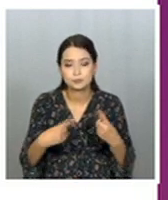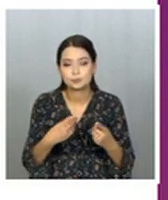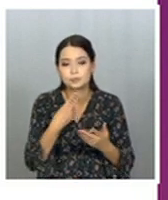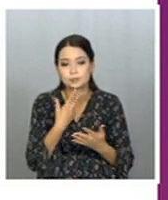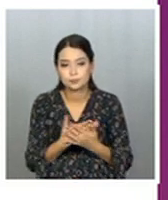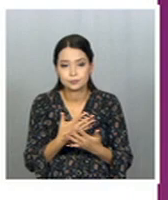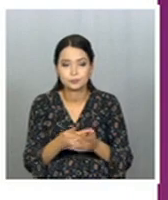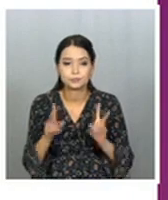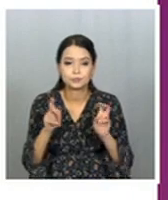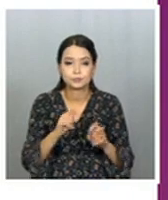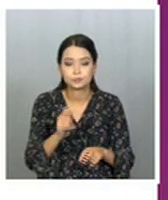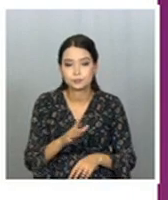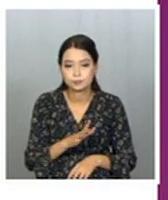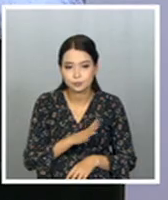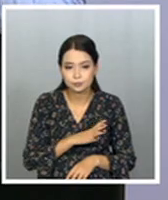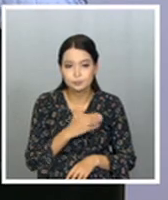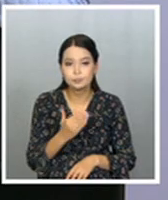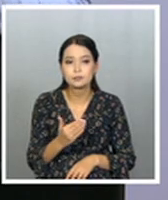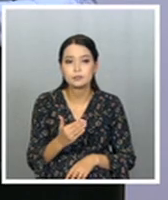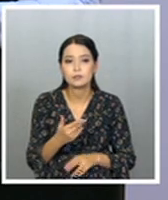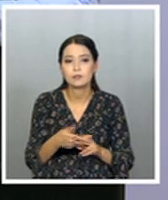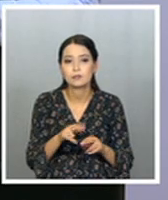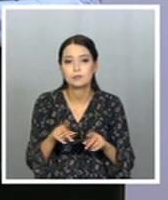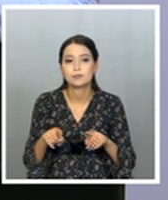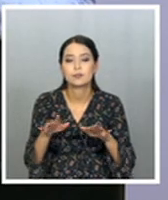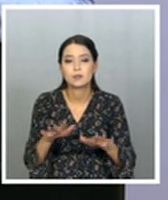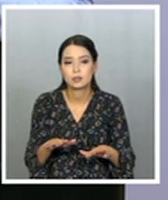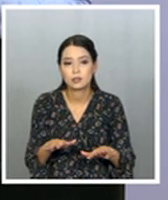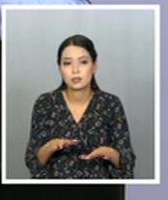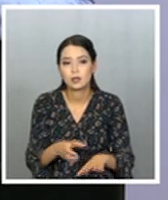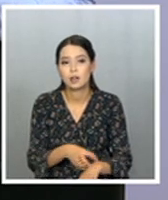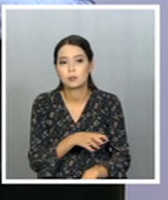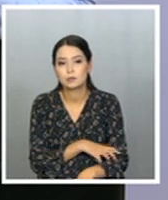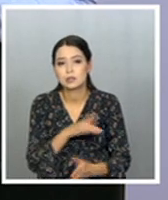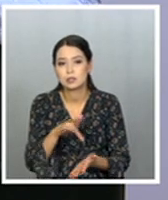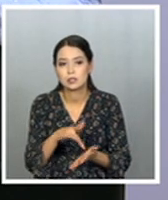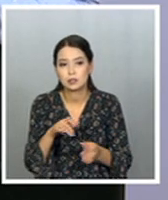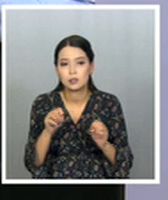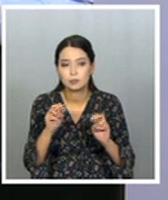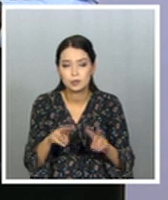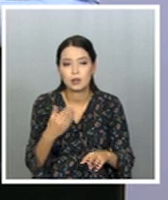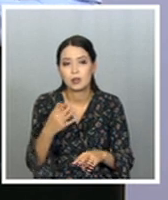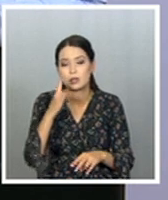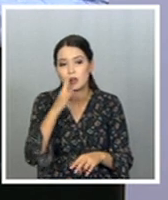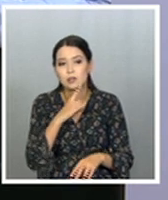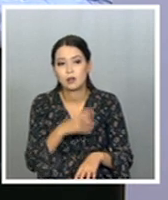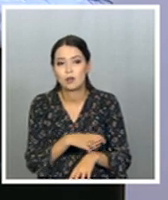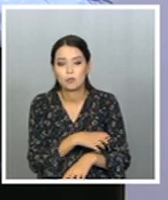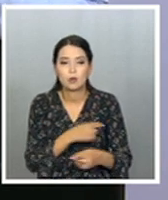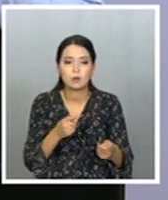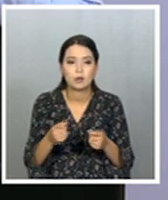өтілді. Съезде өлкенің орталық атқару комитеті және халық комиссарлар комитетінің төрағасы